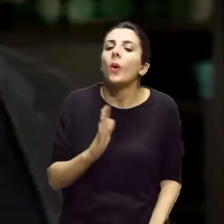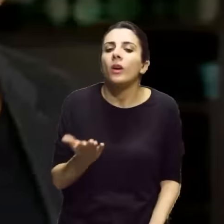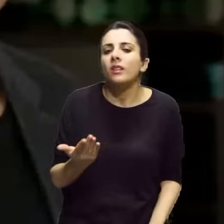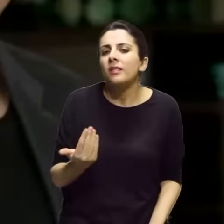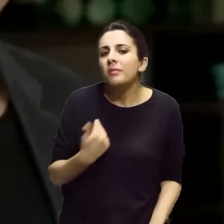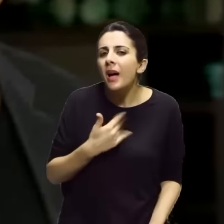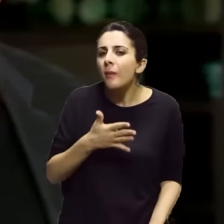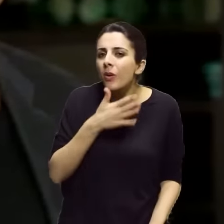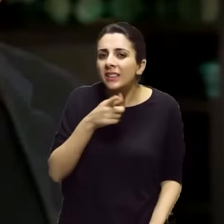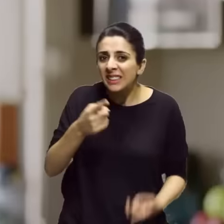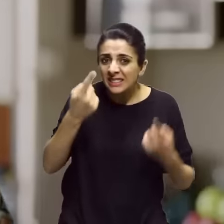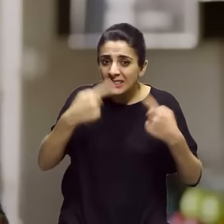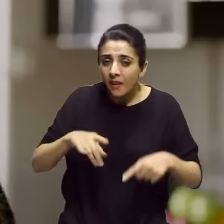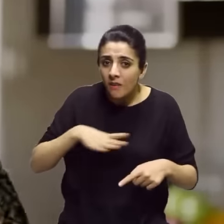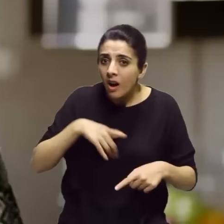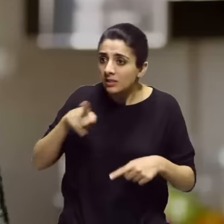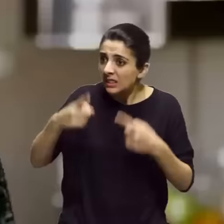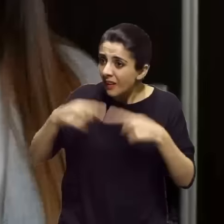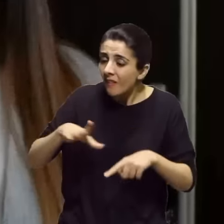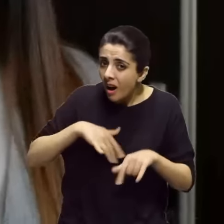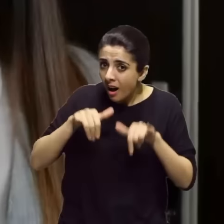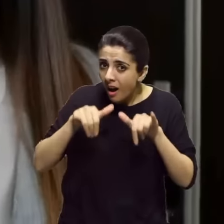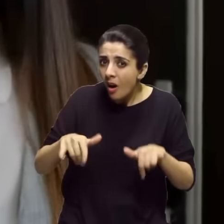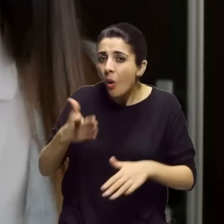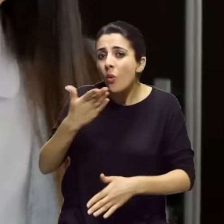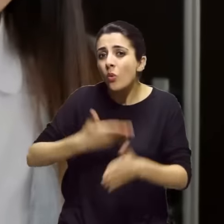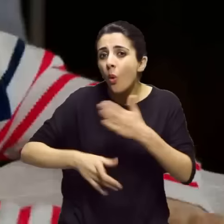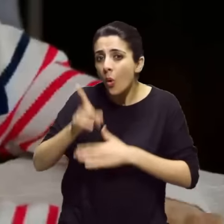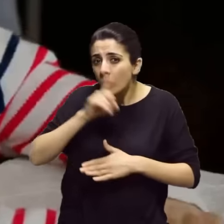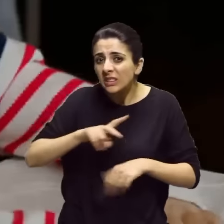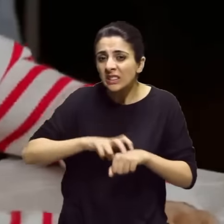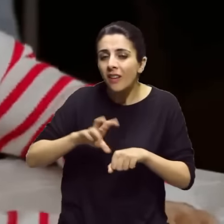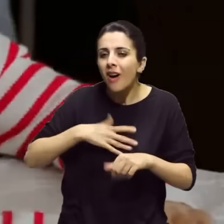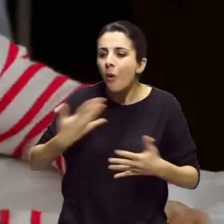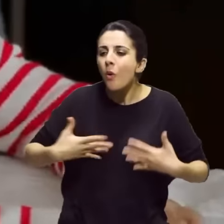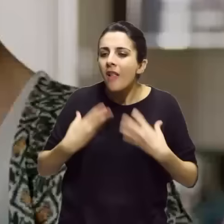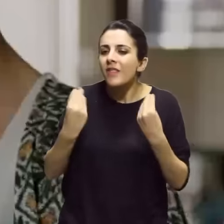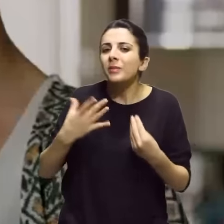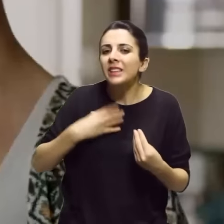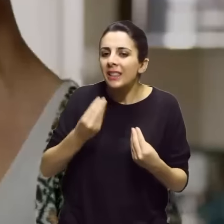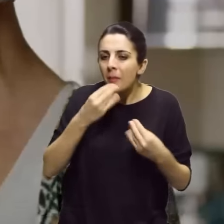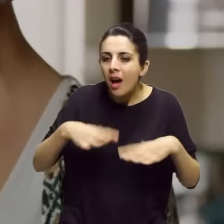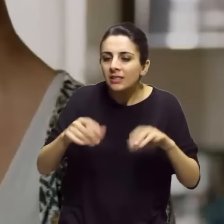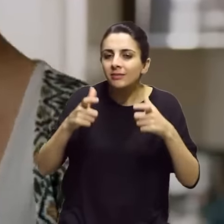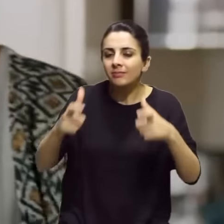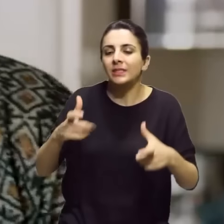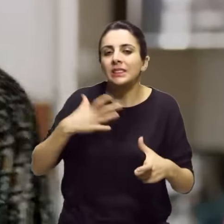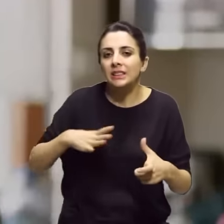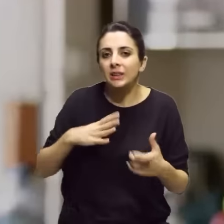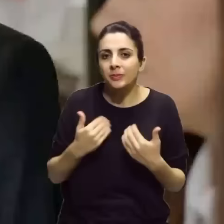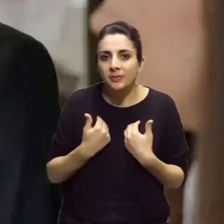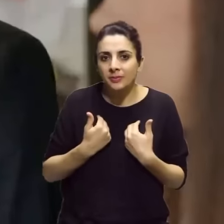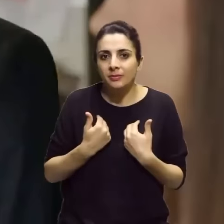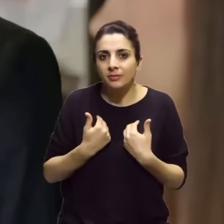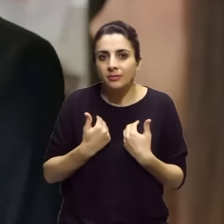yok. Ya ben biliyorum bugün senin sınavın var. Senin de Ayşem. Yani böyle yoruldunuz, gerildiniz. Ben böyle moral olsun diye güzel bir yemek hazırlayayım istedim.